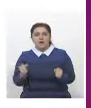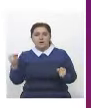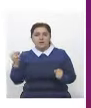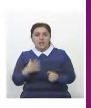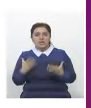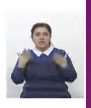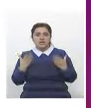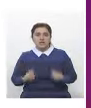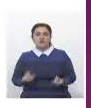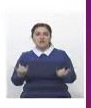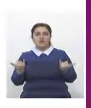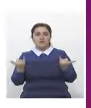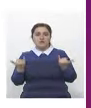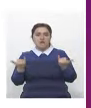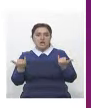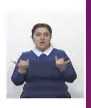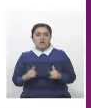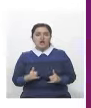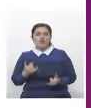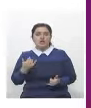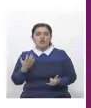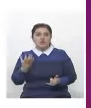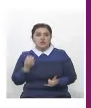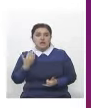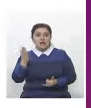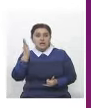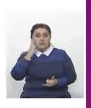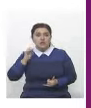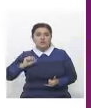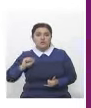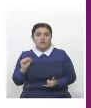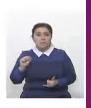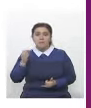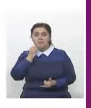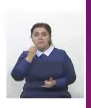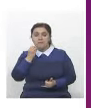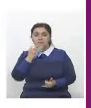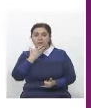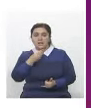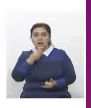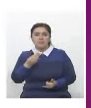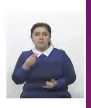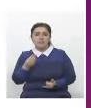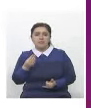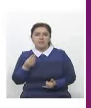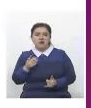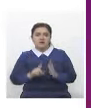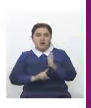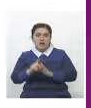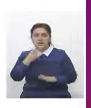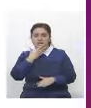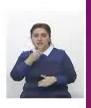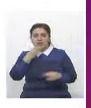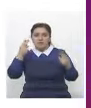и солнце, день чудесный, еще ты дремлешь, друг прелестный. Пора,